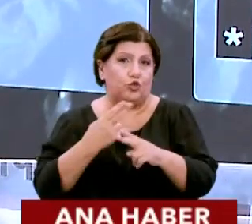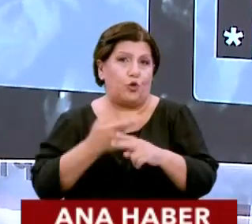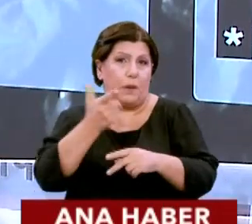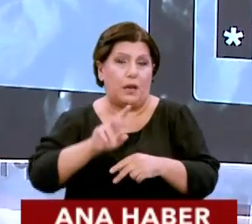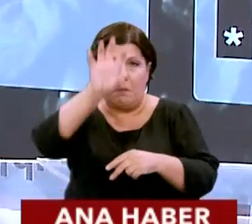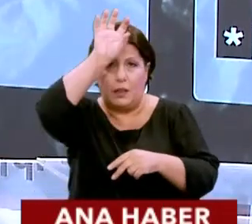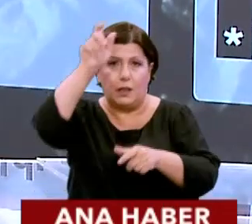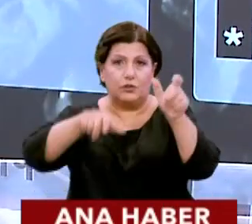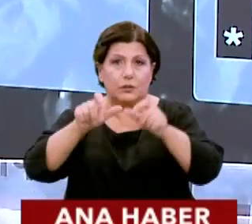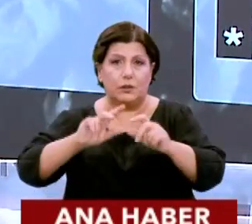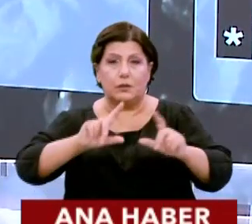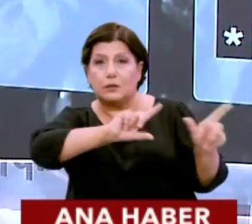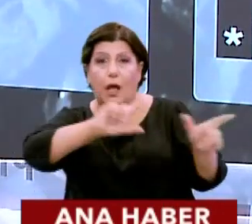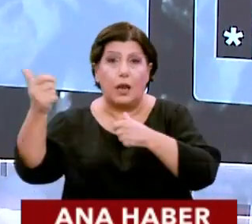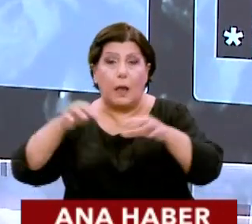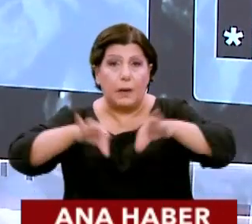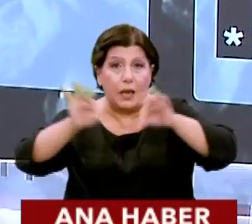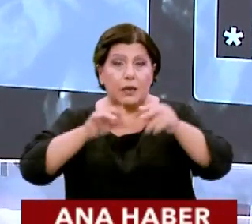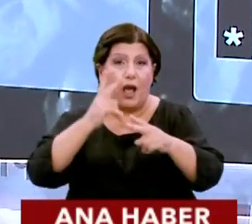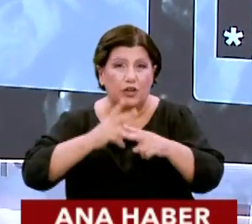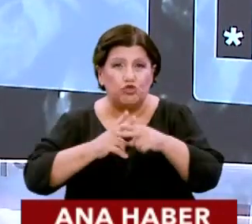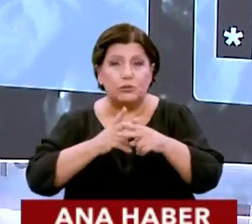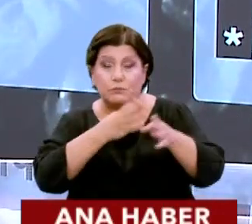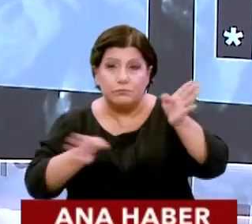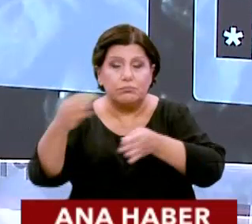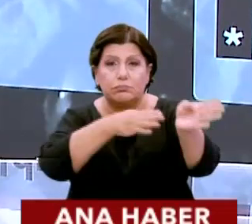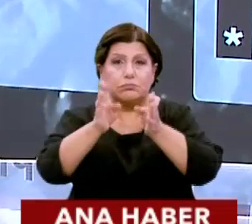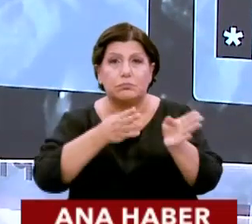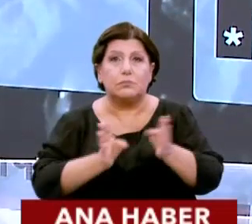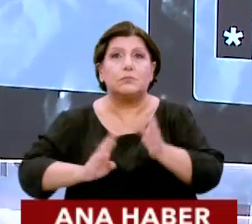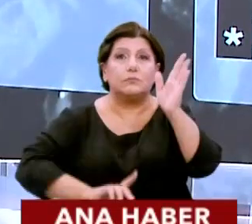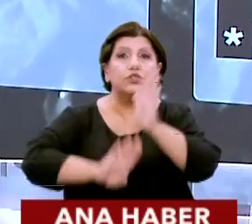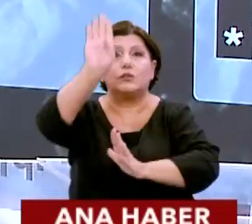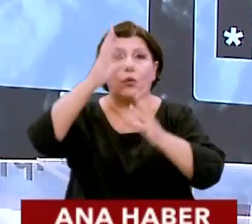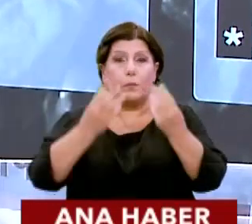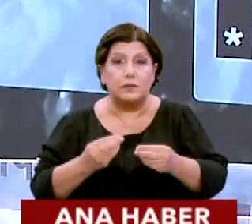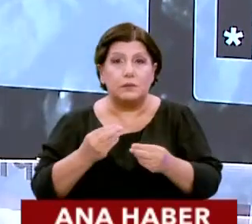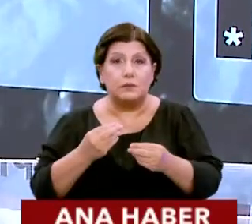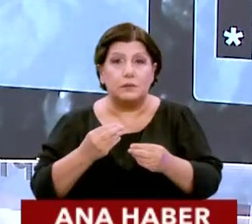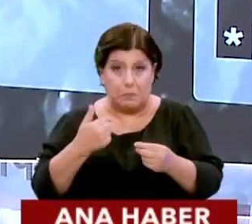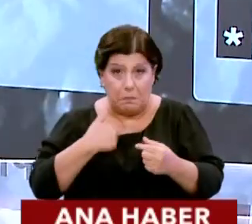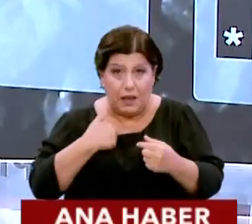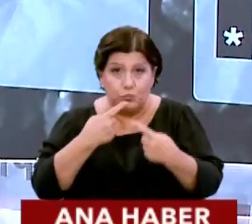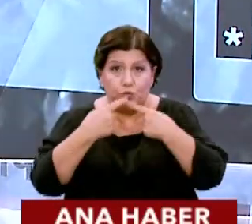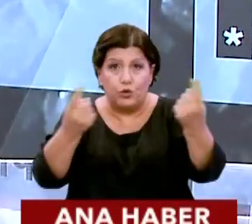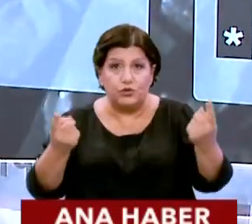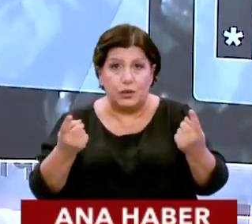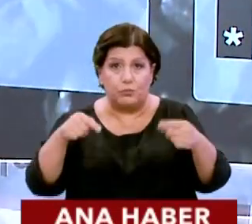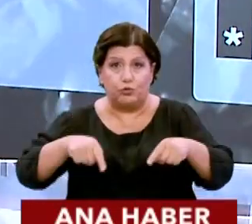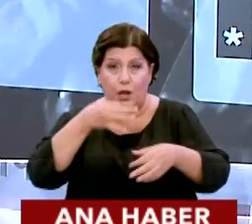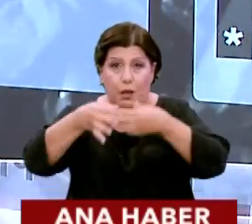tahliye planı acil durum müdahaleye kipleri nasıl olacak Ne olacak Bunları ben mi söyleyeceğim Bu stüdyodan